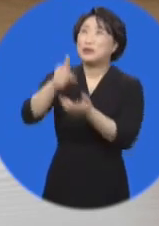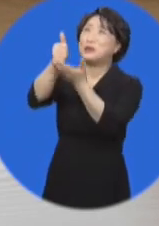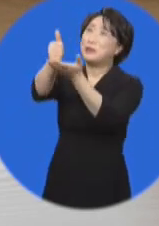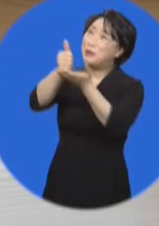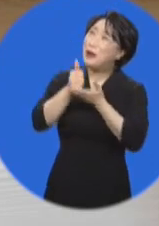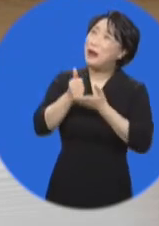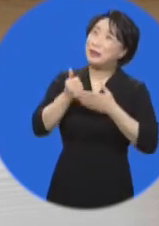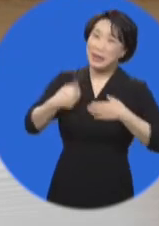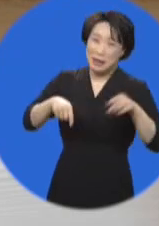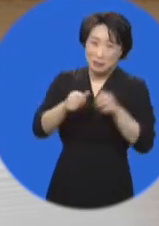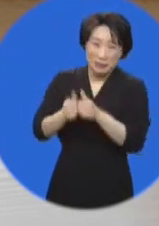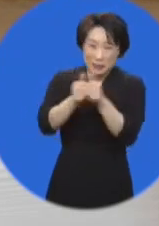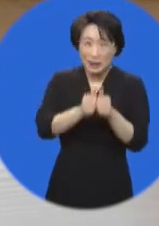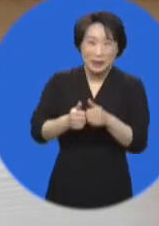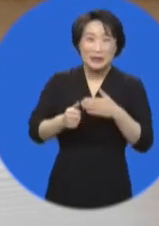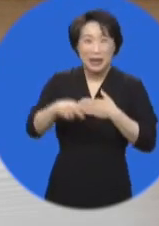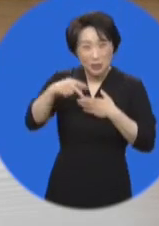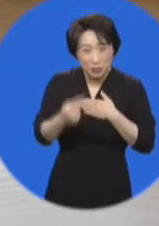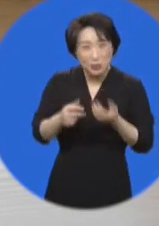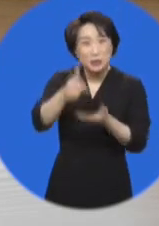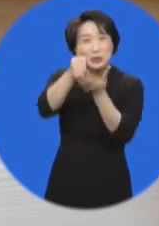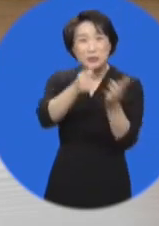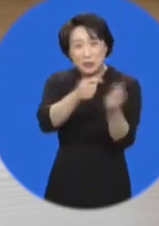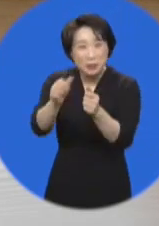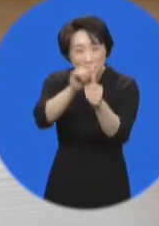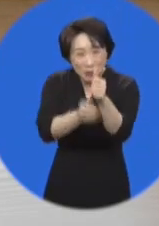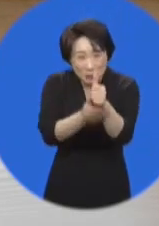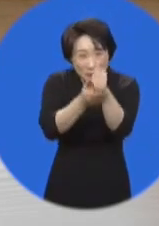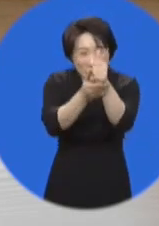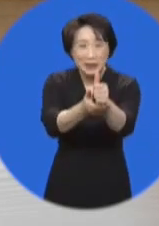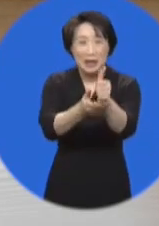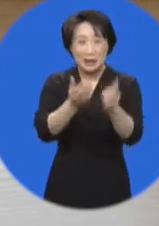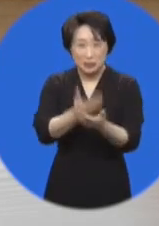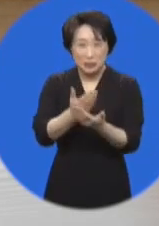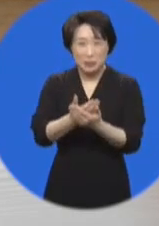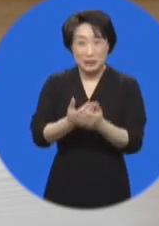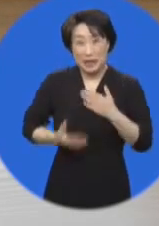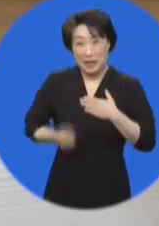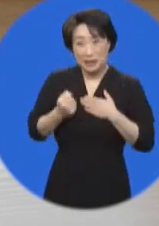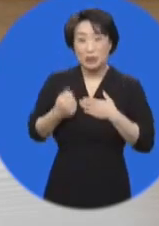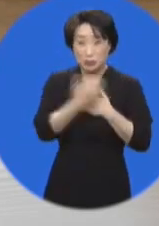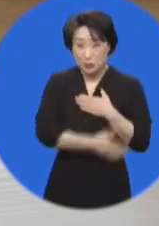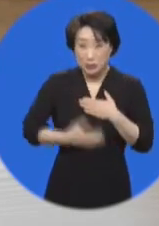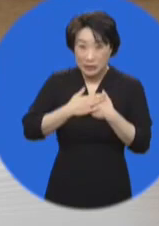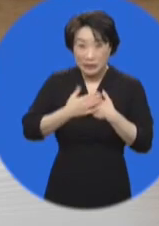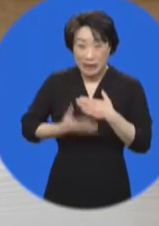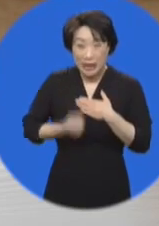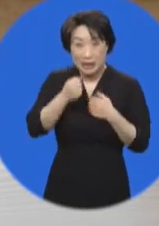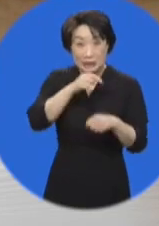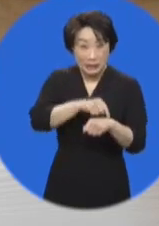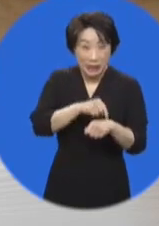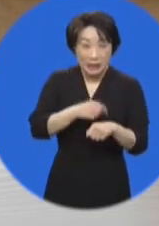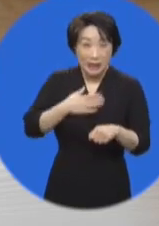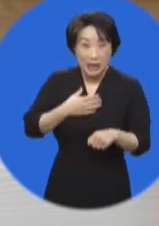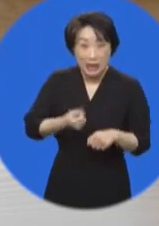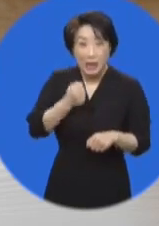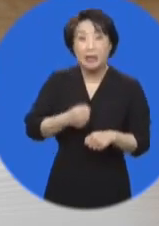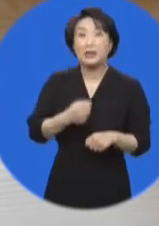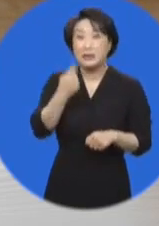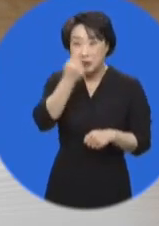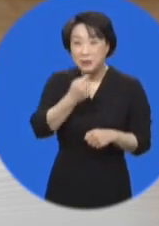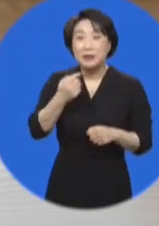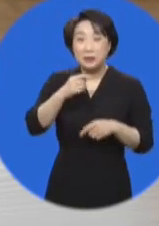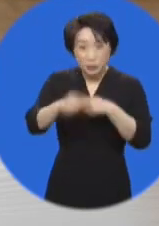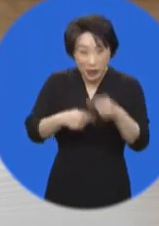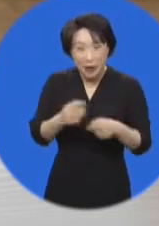안에 오소서. 나도 주님처럼 섬기게 하소서. 내게 있는 육신, 내게 있는 시간, 내게 있는 입,